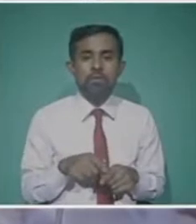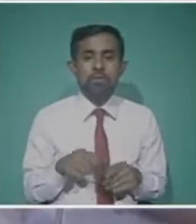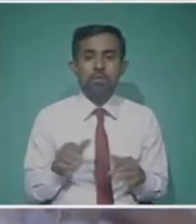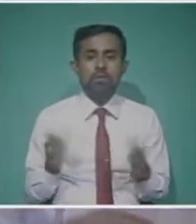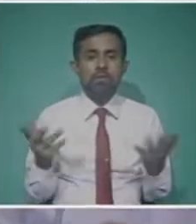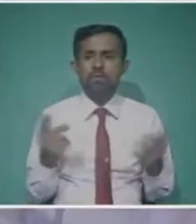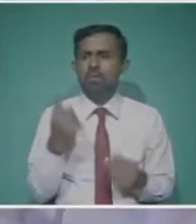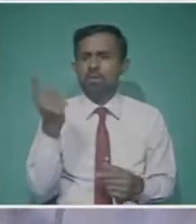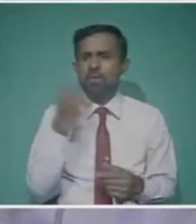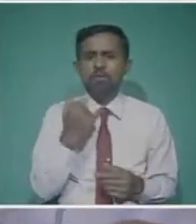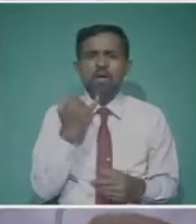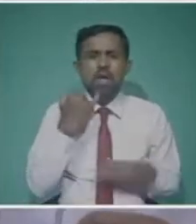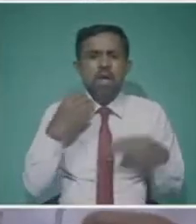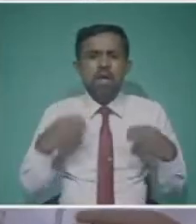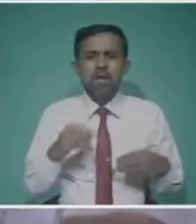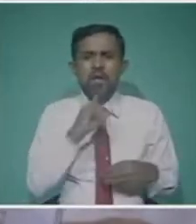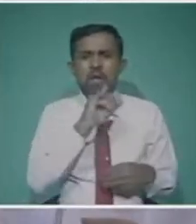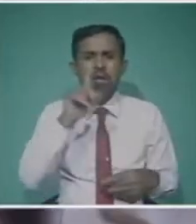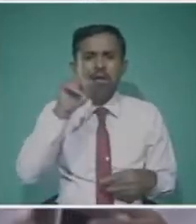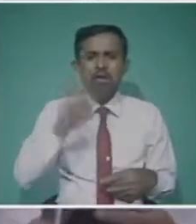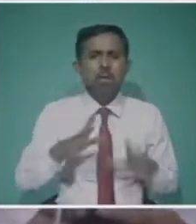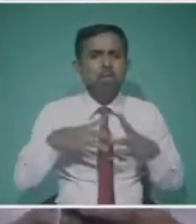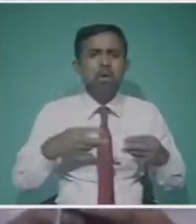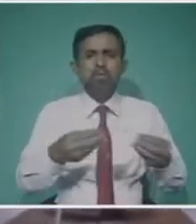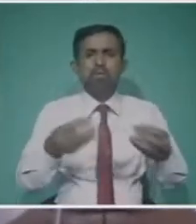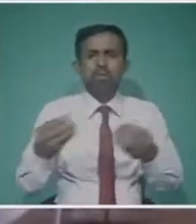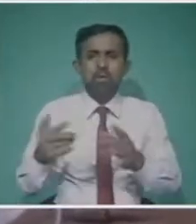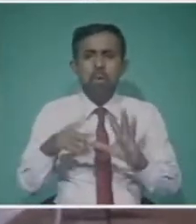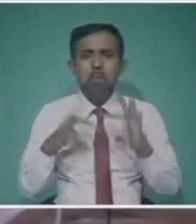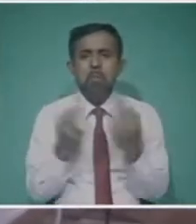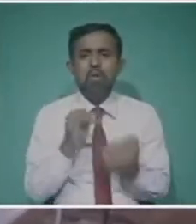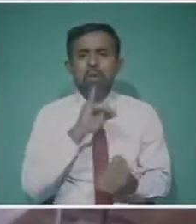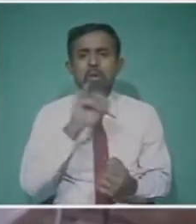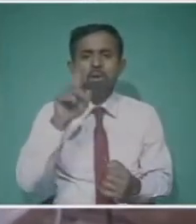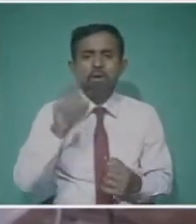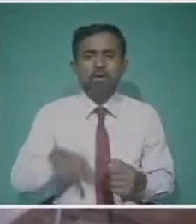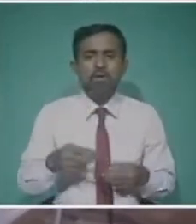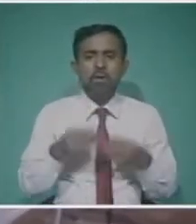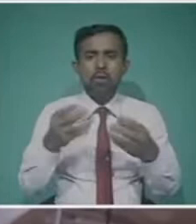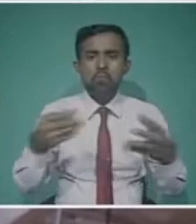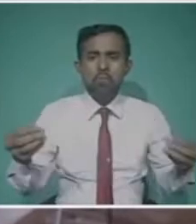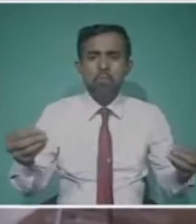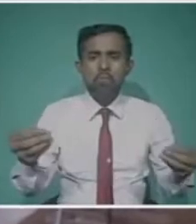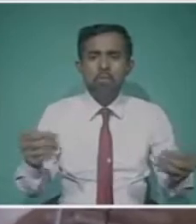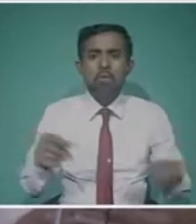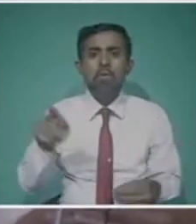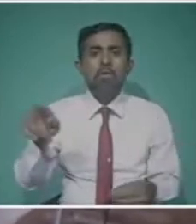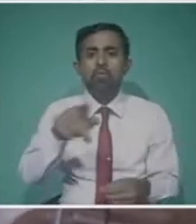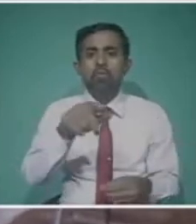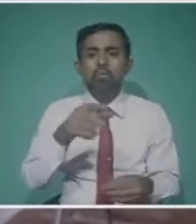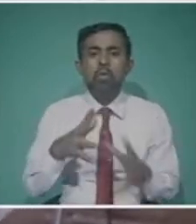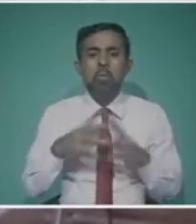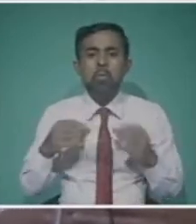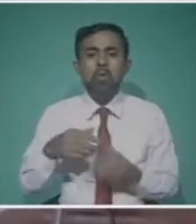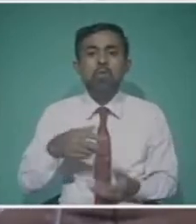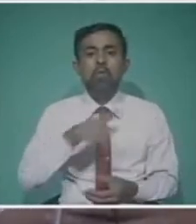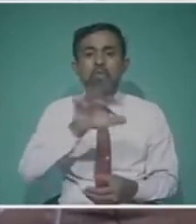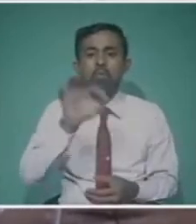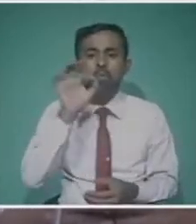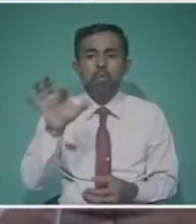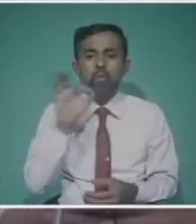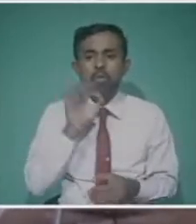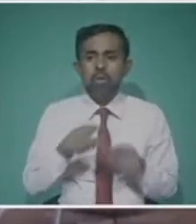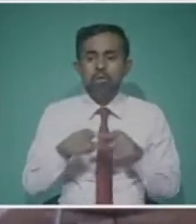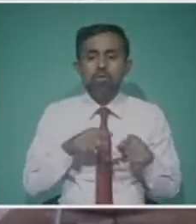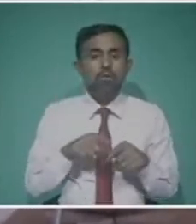කරන සිල්ලර විදියට 61000 බඩු බෙදන්න පවුල් 61000ට බඩු බෙදන්න කාගේ කාගේ කාගේද මේක බඩු මලු තෝරගන්නේ එහෙම